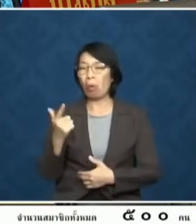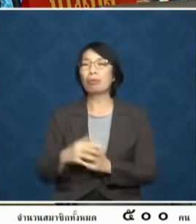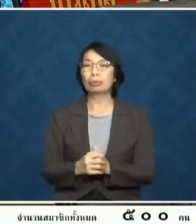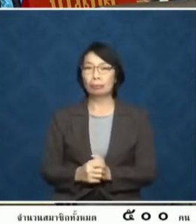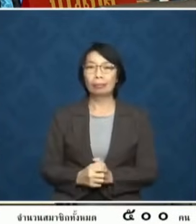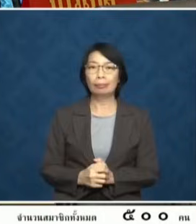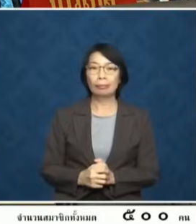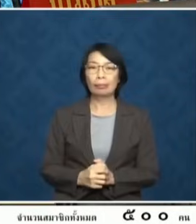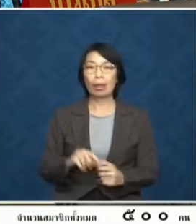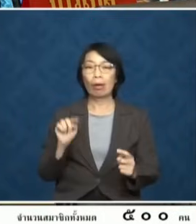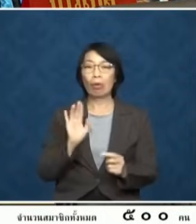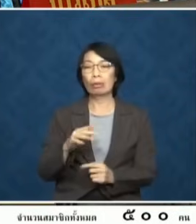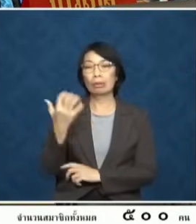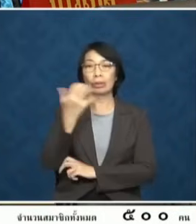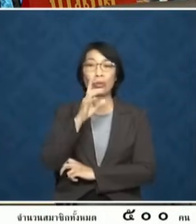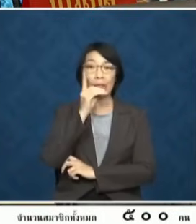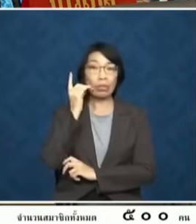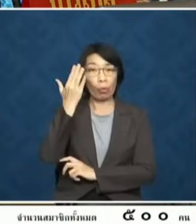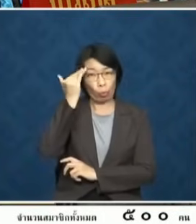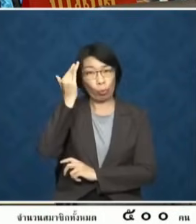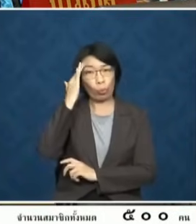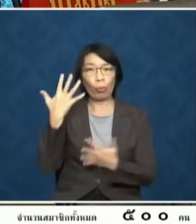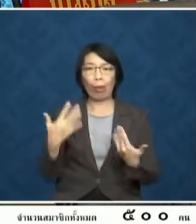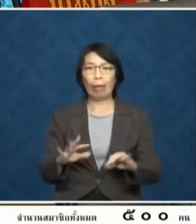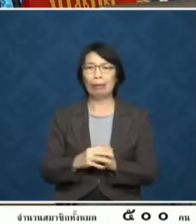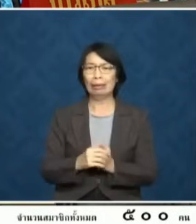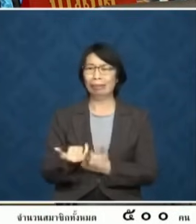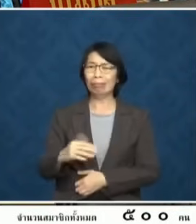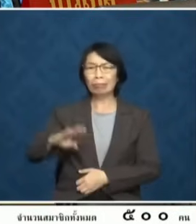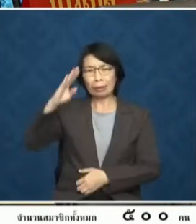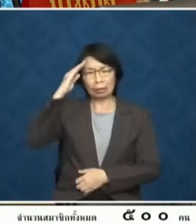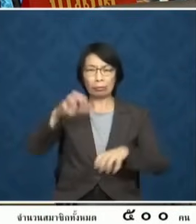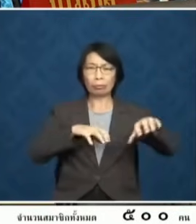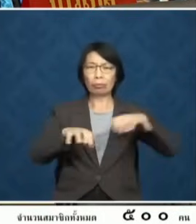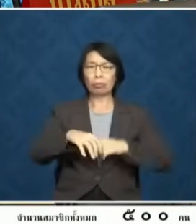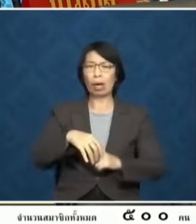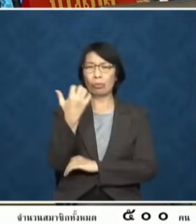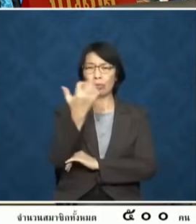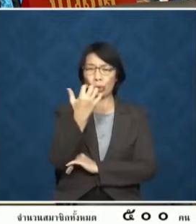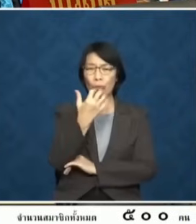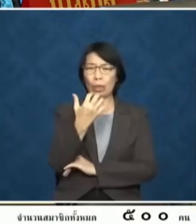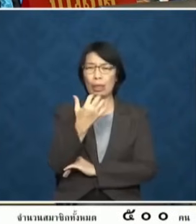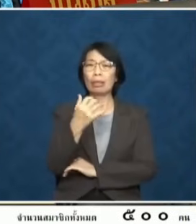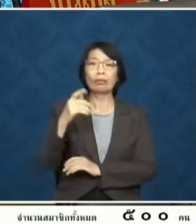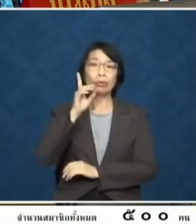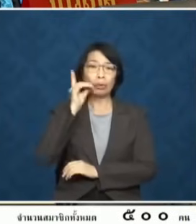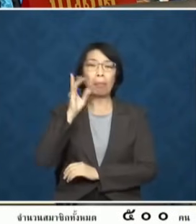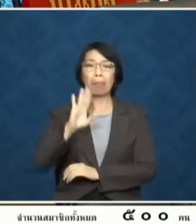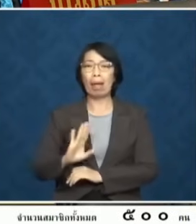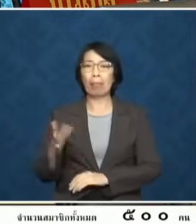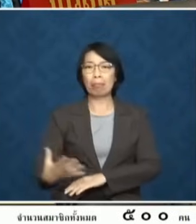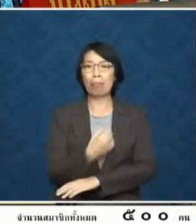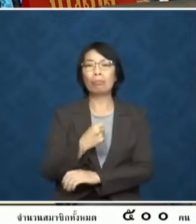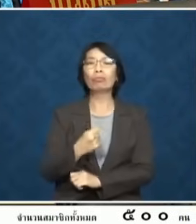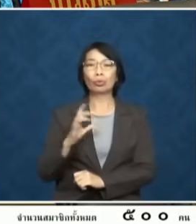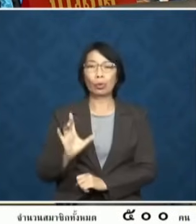ดิจิตอลเพราะทุกท่านคงทราบกันเป็นอย่างดีว่ากองทัพเป็นผู้บริหารโครงข่ายทีวีดิจิตอลในลักษณะแบบผูกขาดหลัง